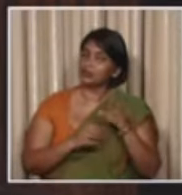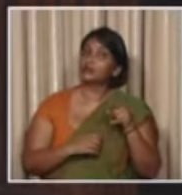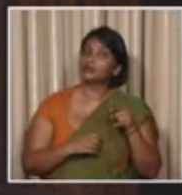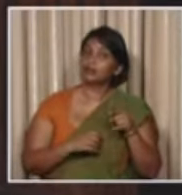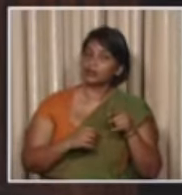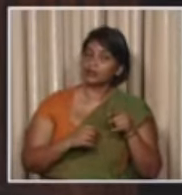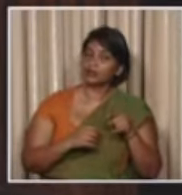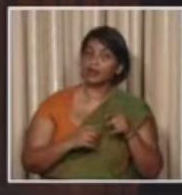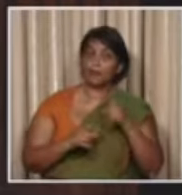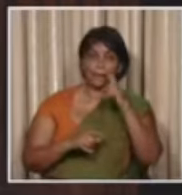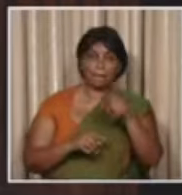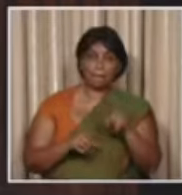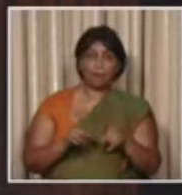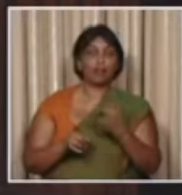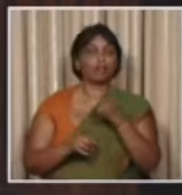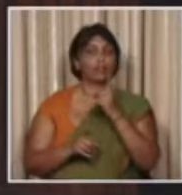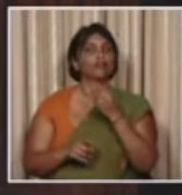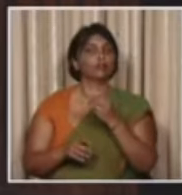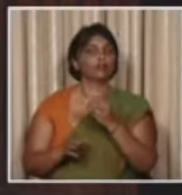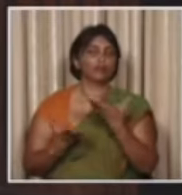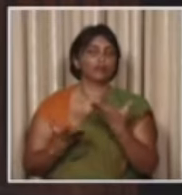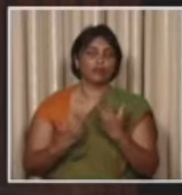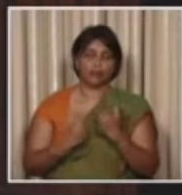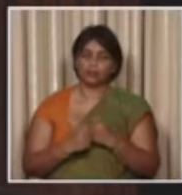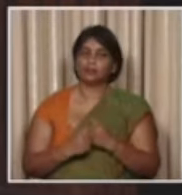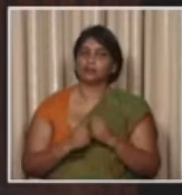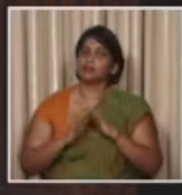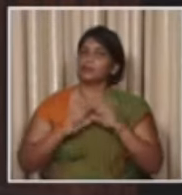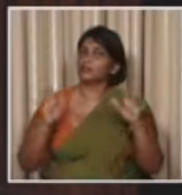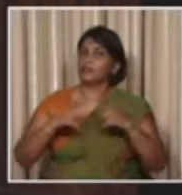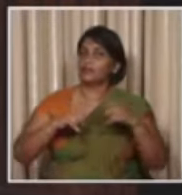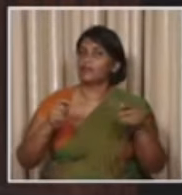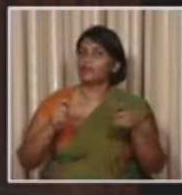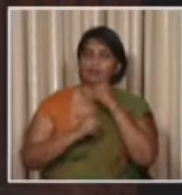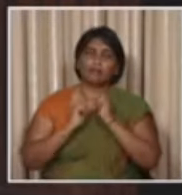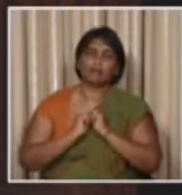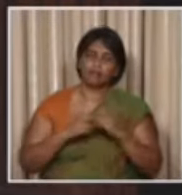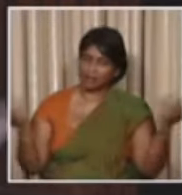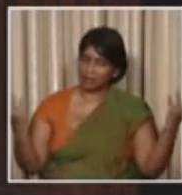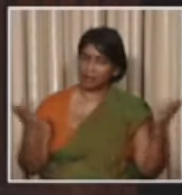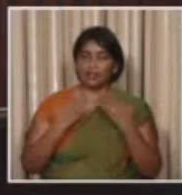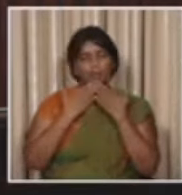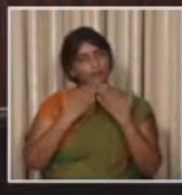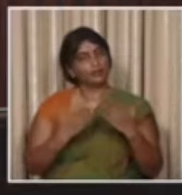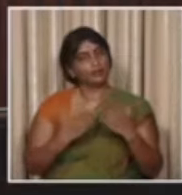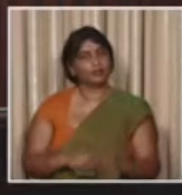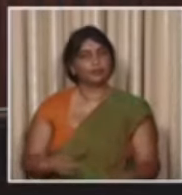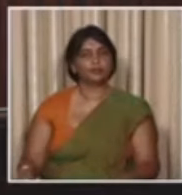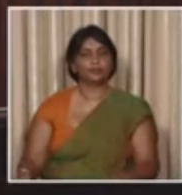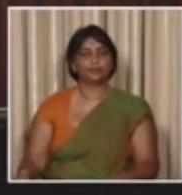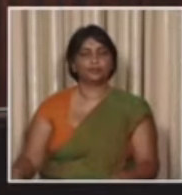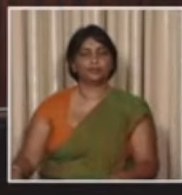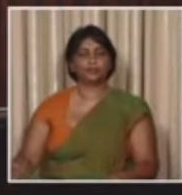ඒ වැරදි කරපු අයට දඬුවම් දෙන්න. ඒක තමයි අවශ්‍ය. බොහොම ස්තුතියි. දවස් ගණන් කතා කරලා තීරුමන්නේ. බොහොම ස්තුතියි ඔබතුමාට. මීළඟට